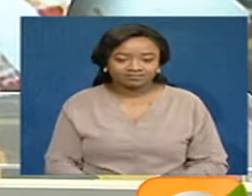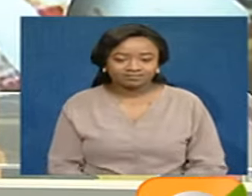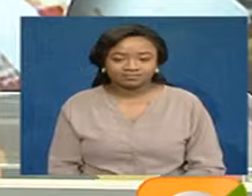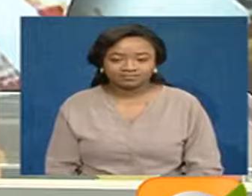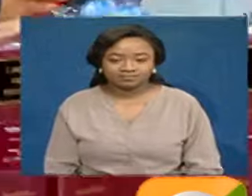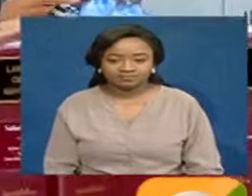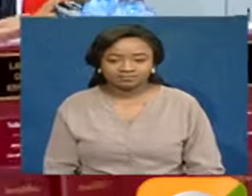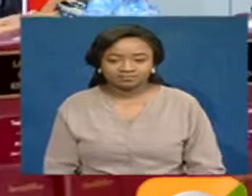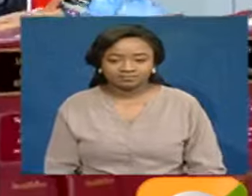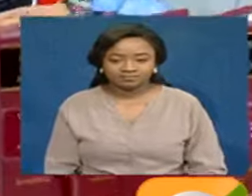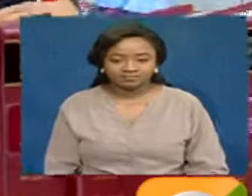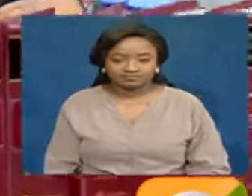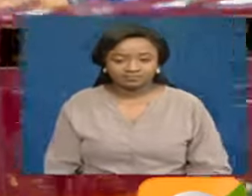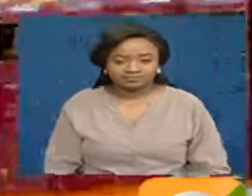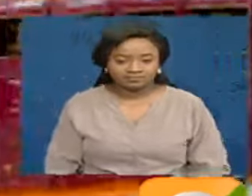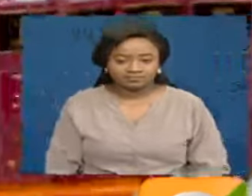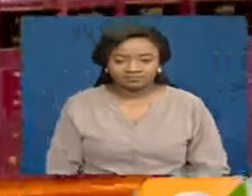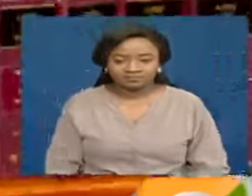kamili.